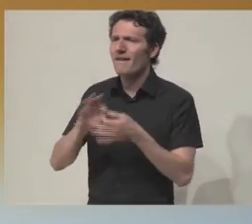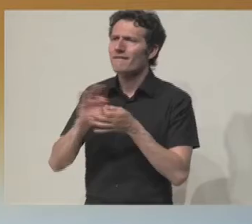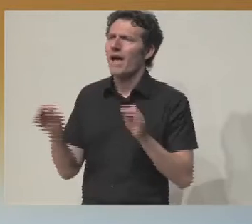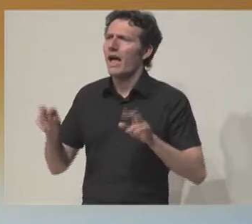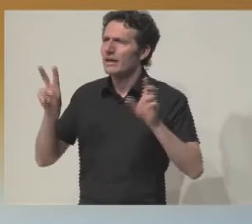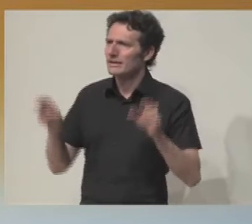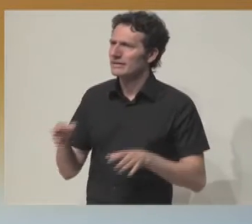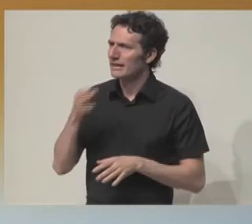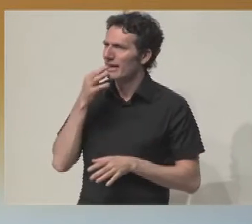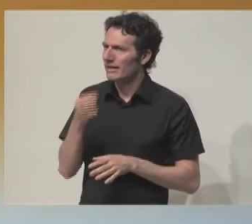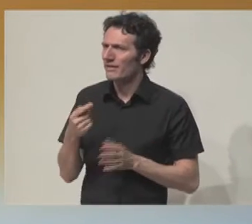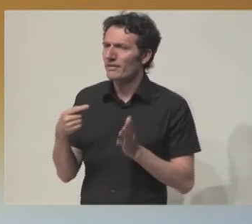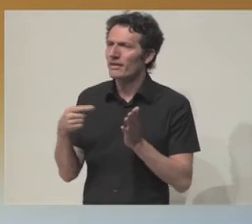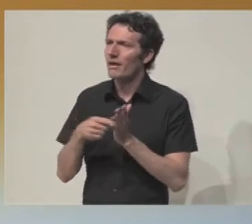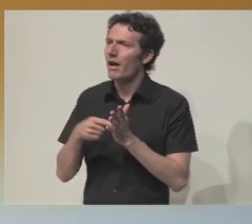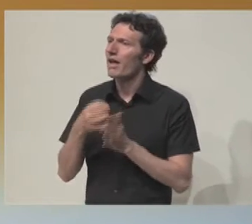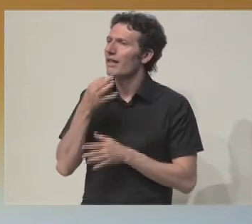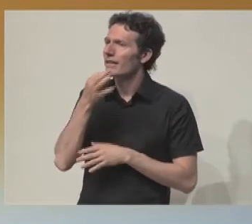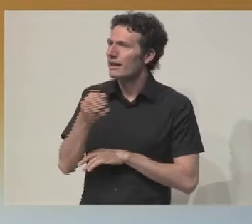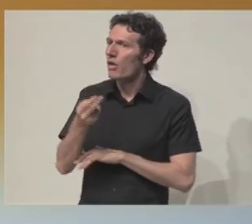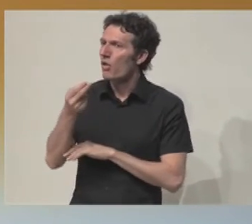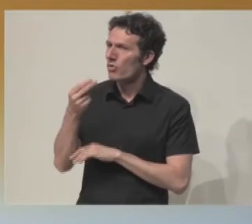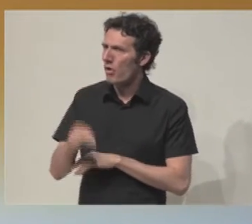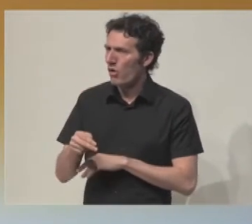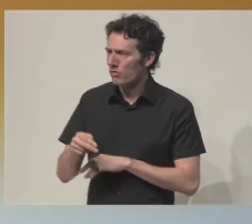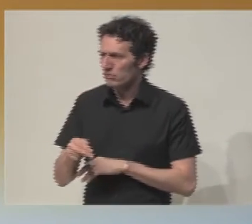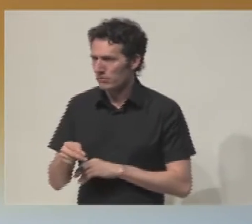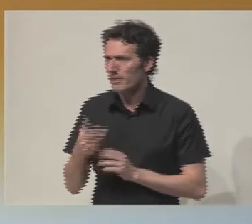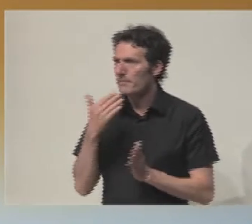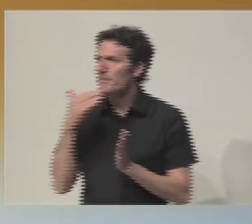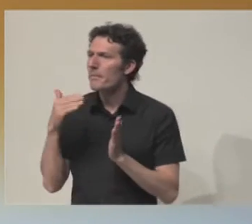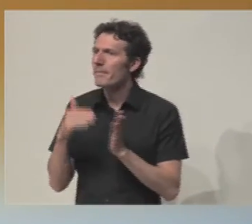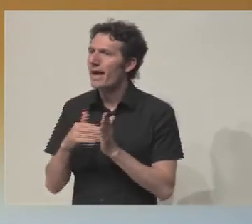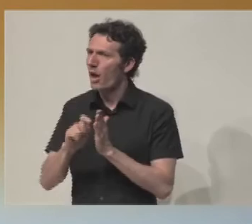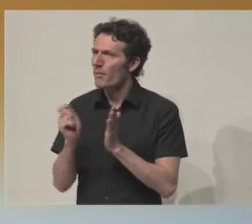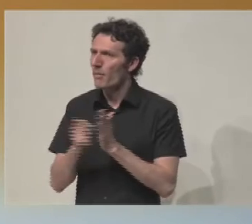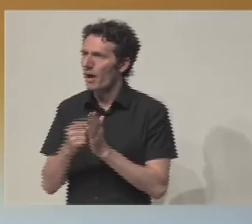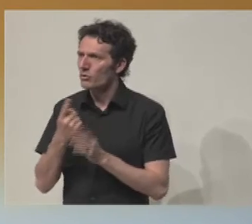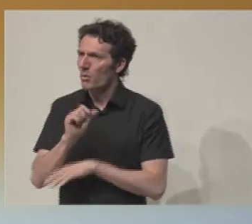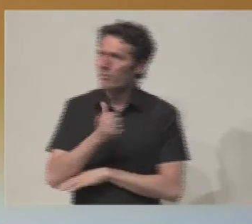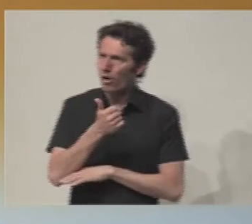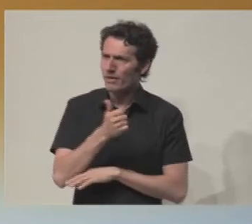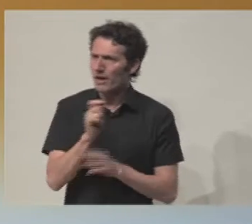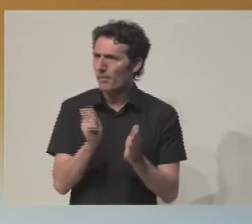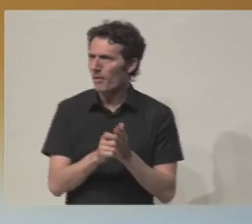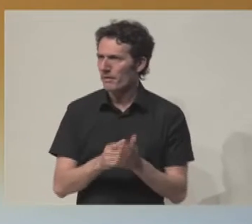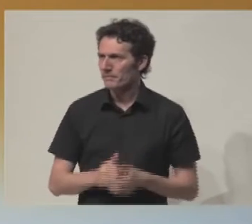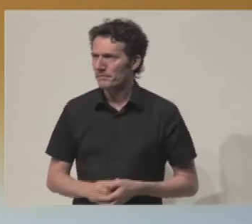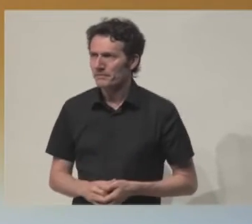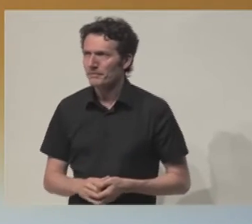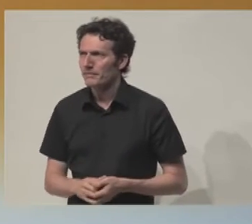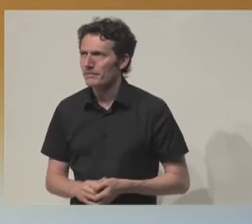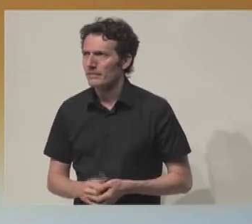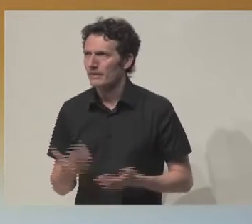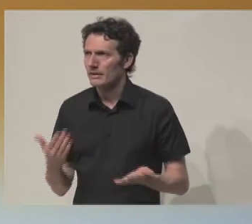lorsqu'il s'agit de dire non le meilleur moment c'est le premier et je pense